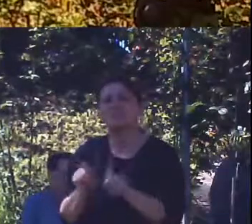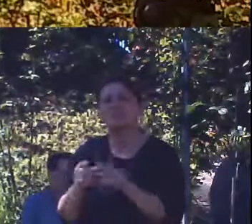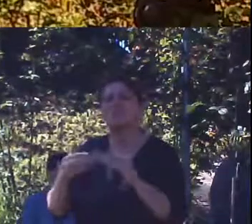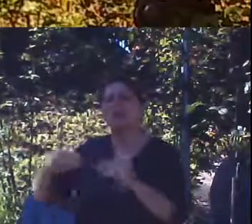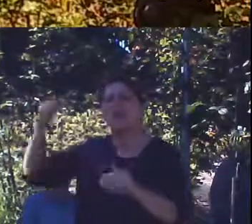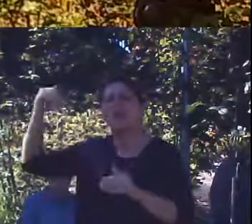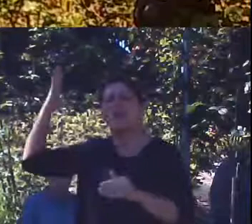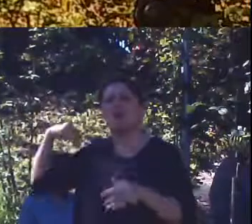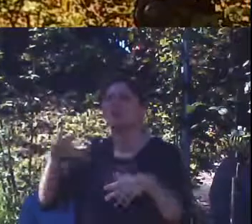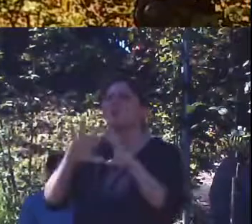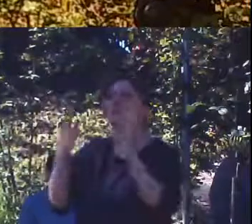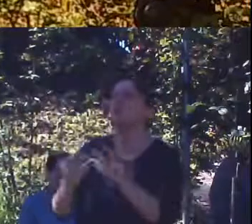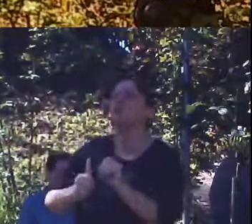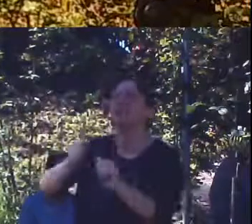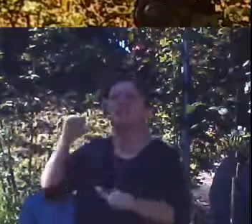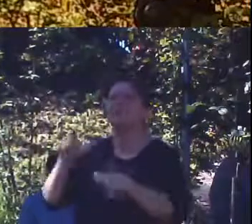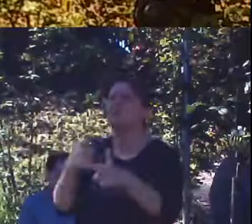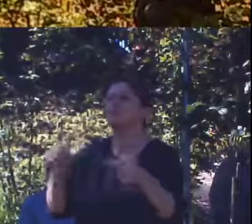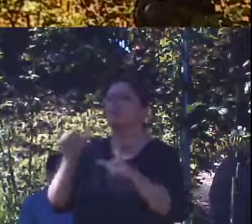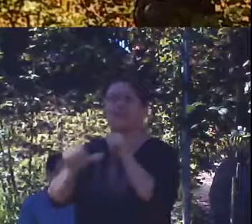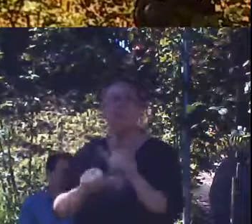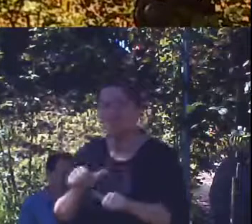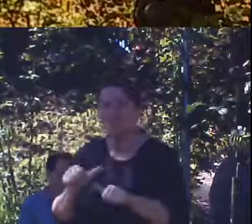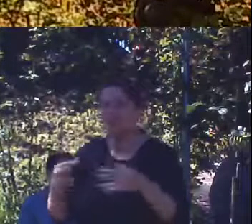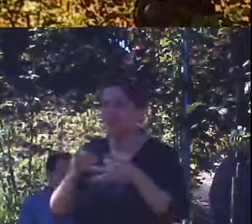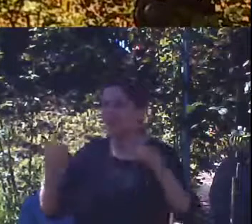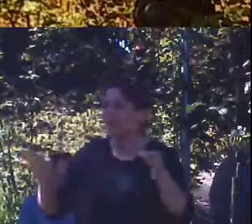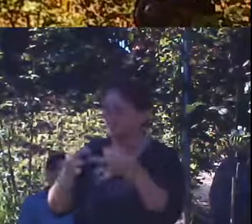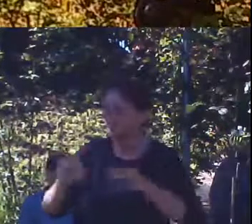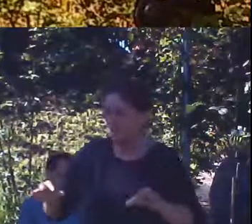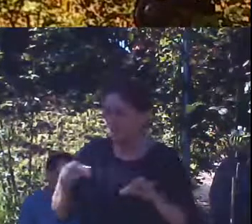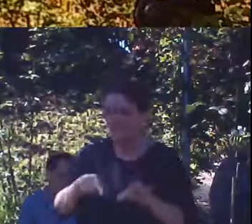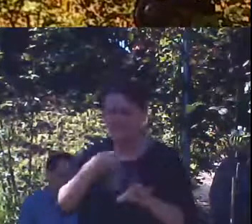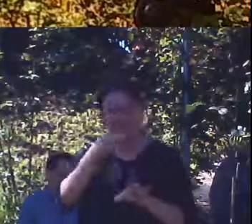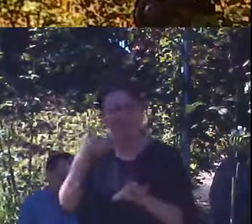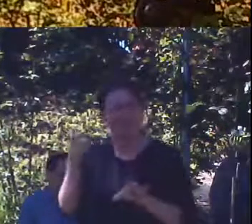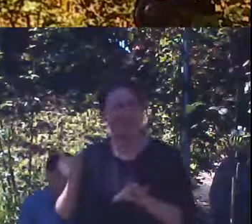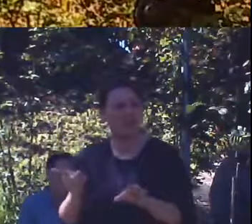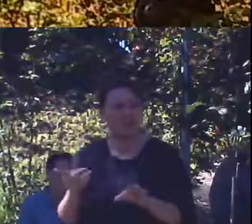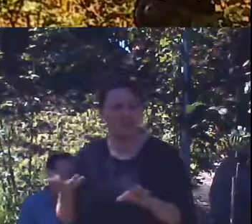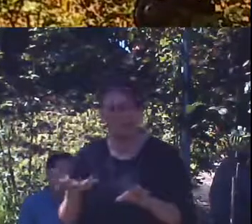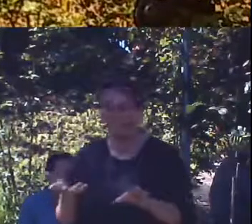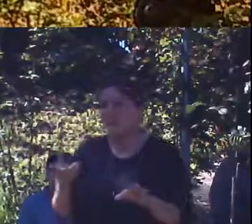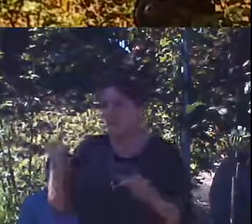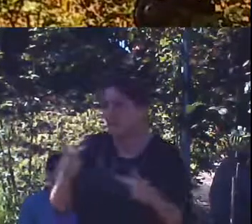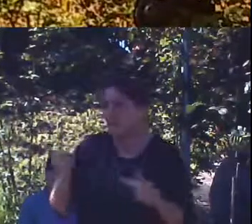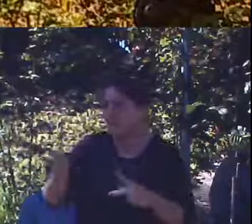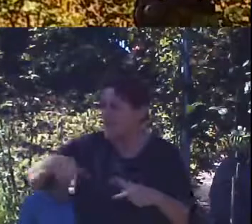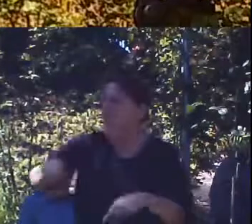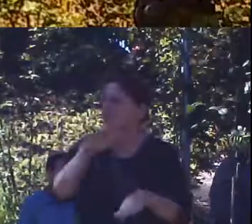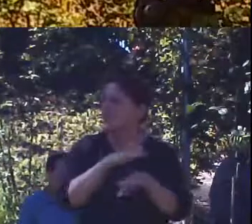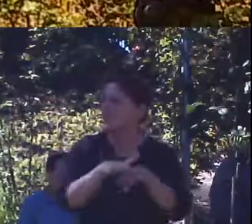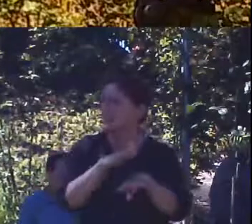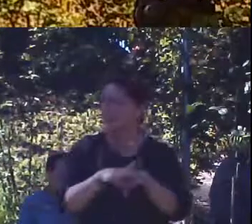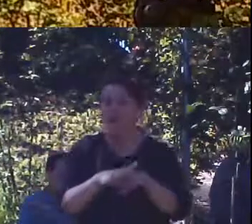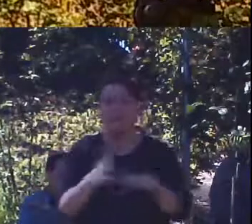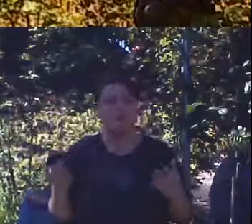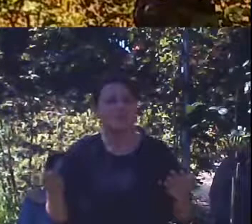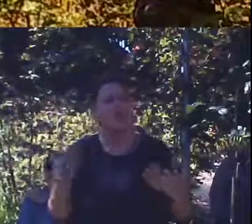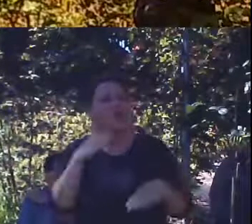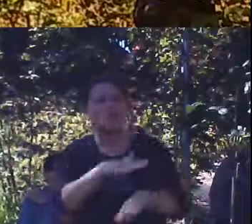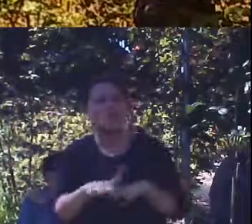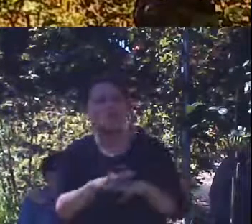è più il mondo di prima è vera ma se questa espressione noi la diciamo per ritrarsi per